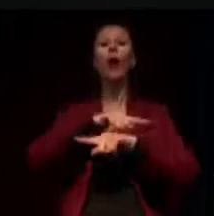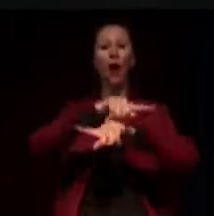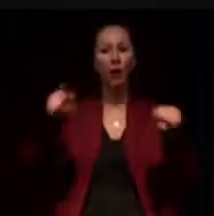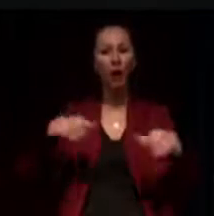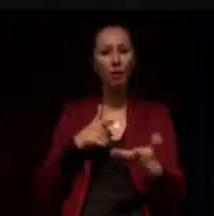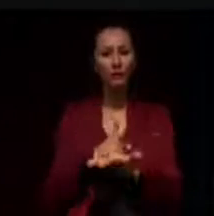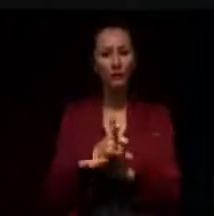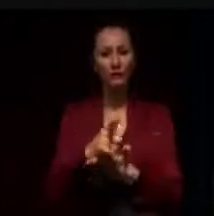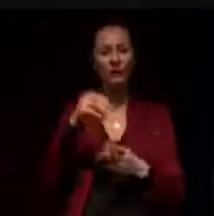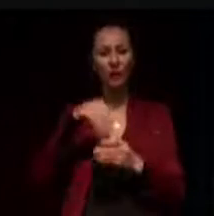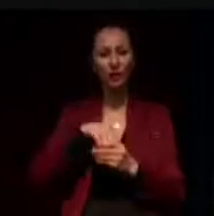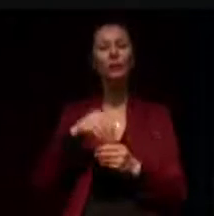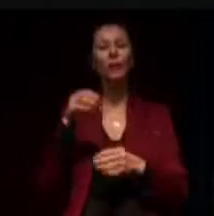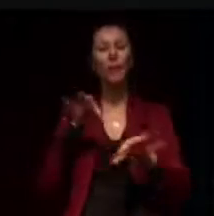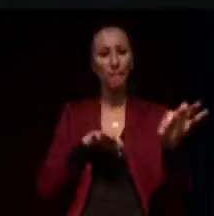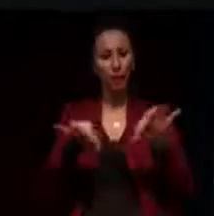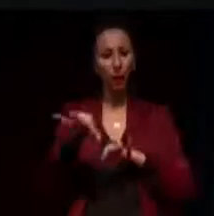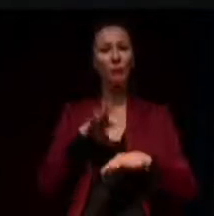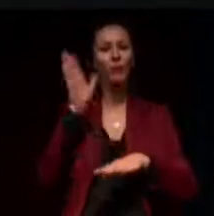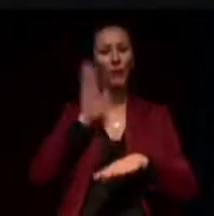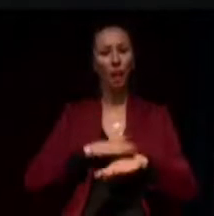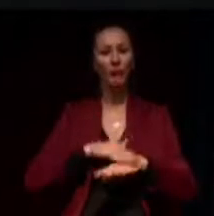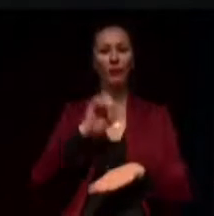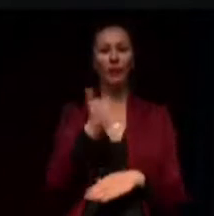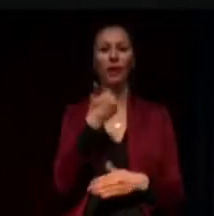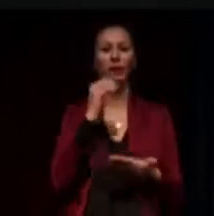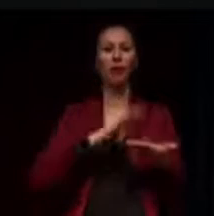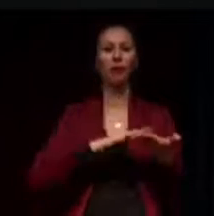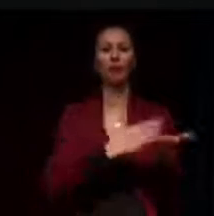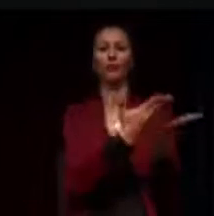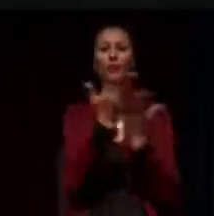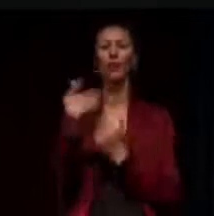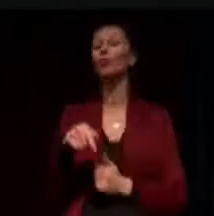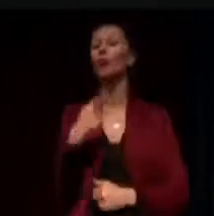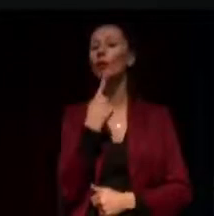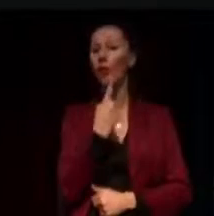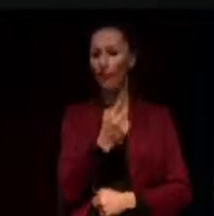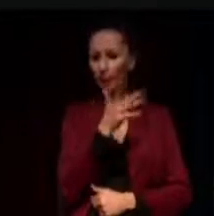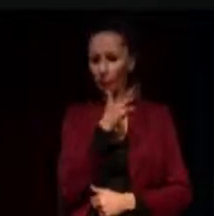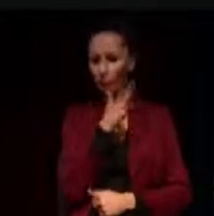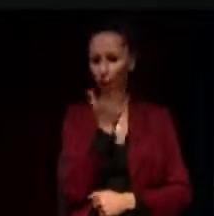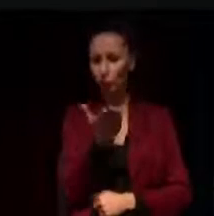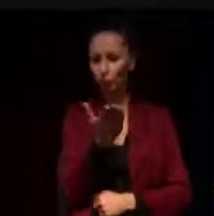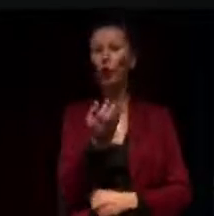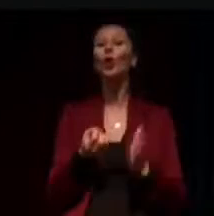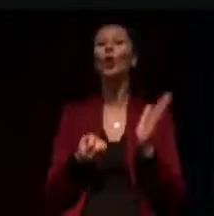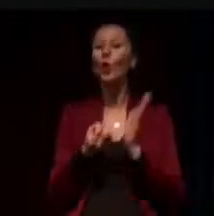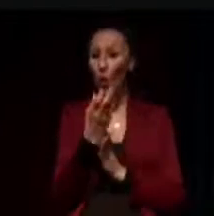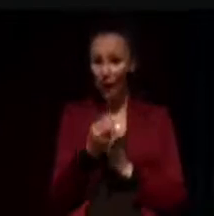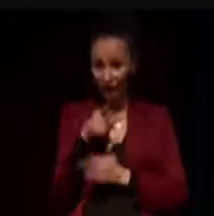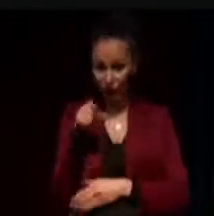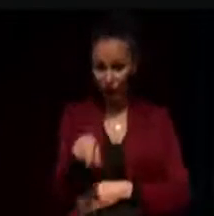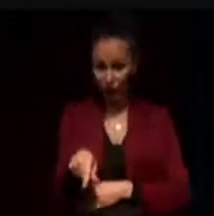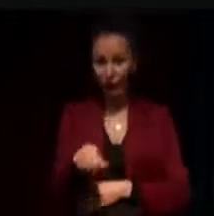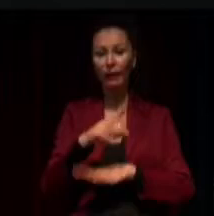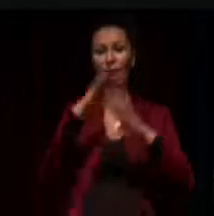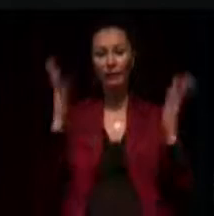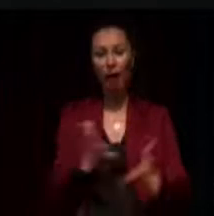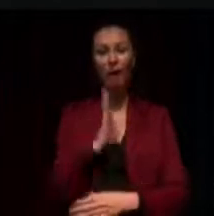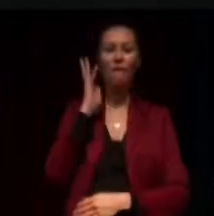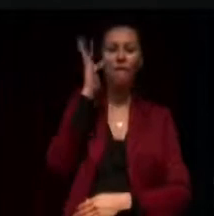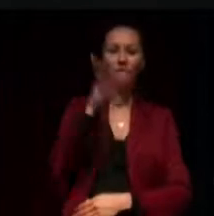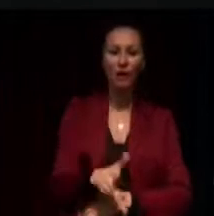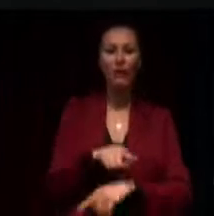yolu kaplaması için planlarımızı yaptık değerli arkadaşlar. Bu ne demek biliyor musunuz? Üreticiye daha